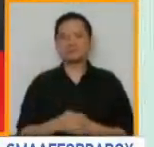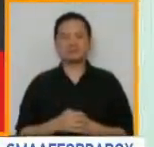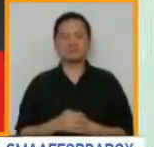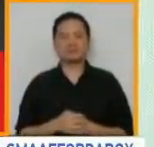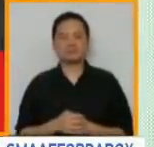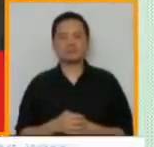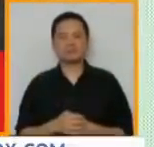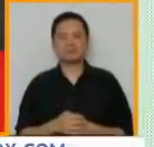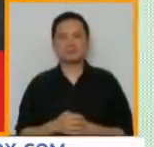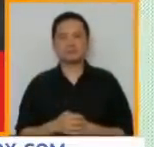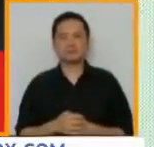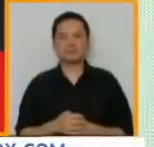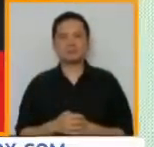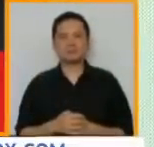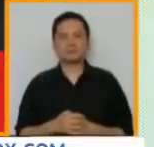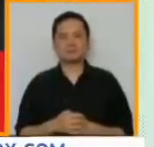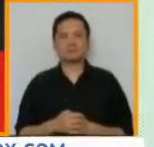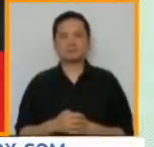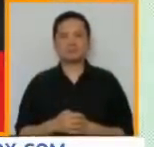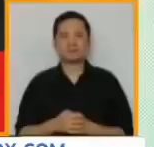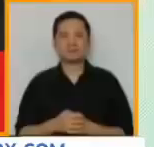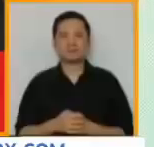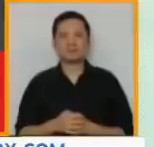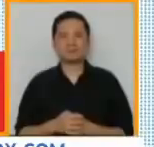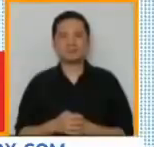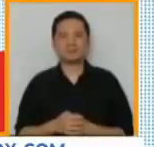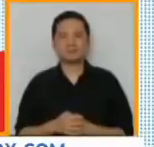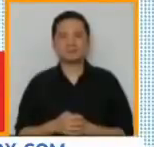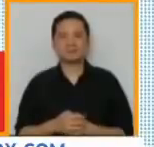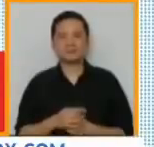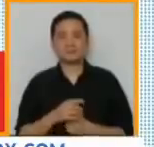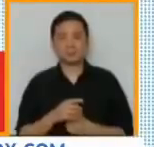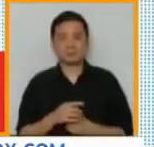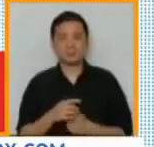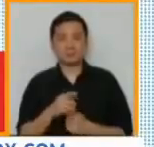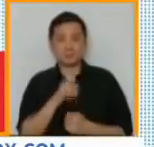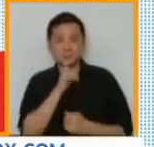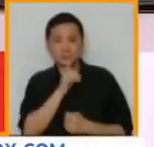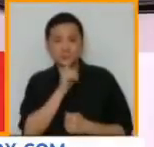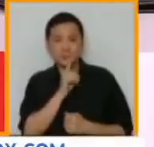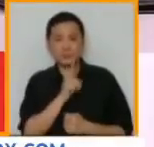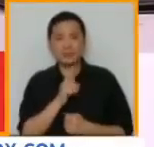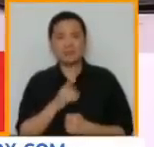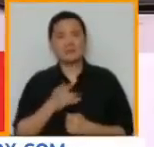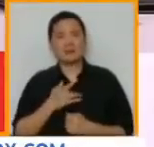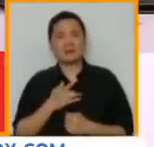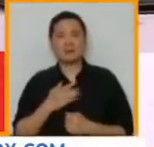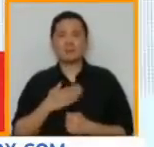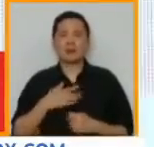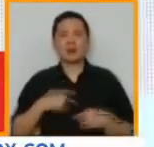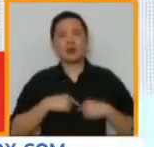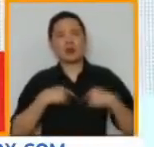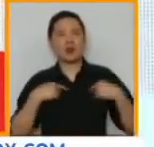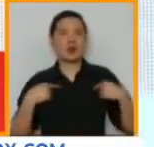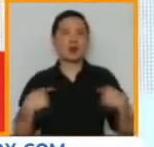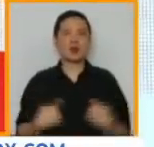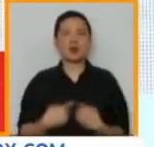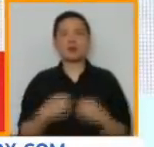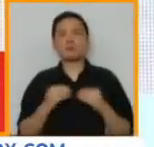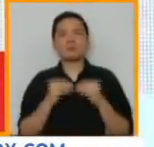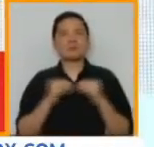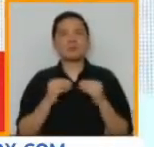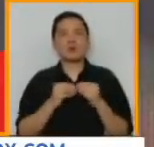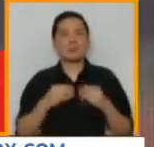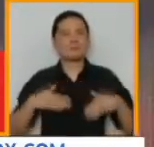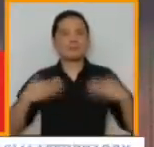Tumitibok pa naman sa mamarinig. Mas lumaki nga yung puso ko ngayon eh. Ito naging sagot ni John Lloyd Cruz nang tanungin